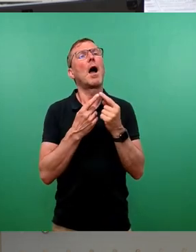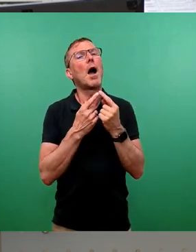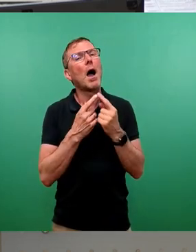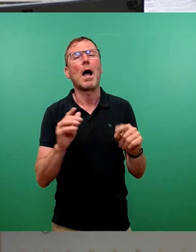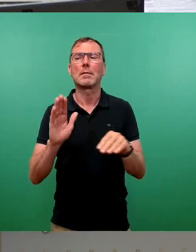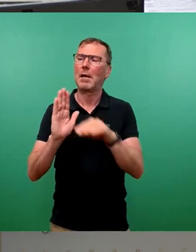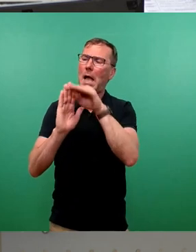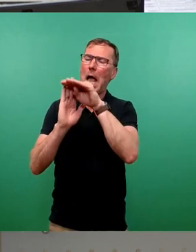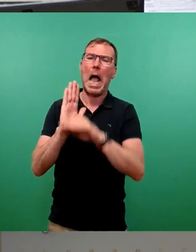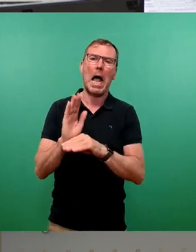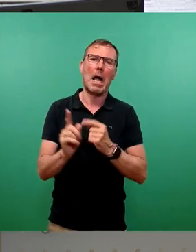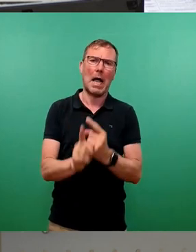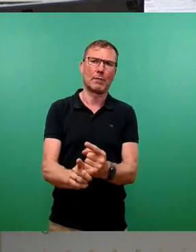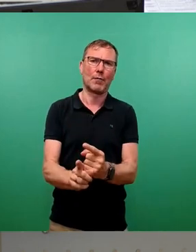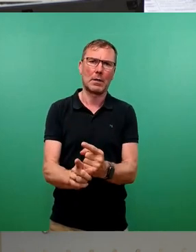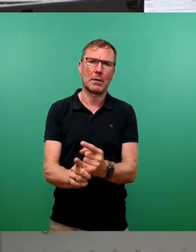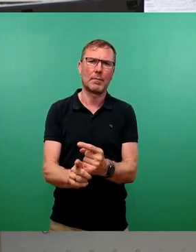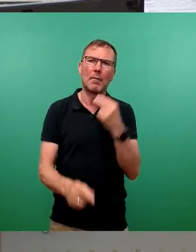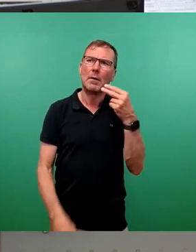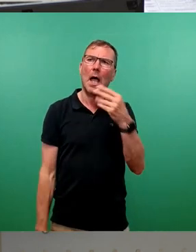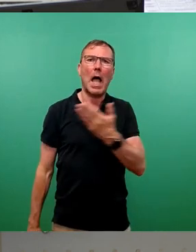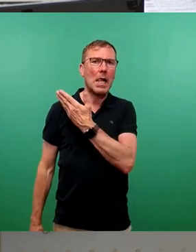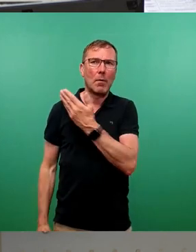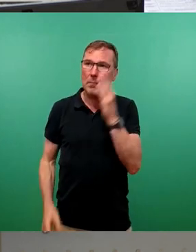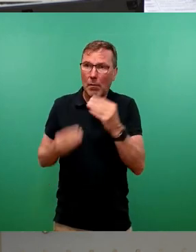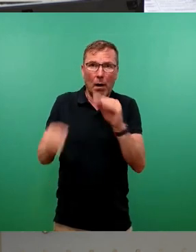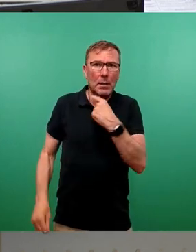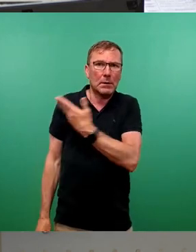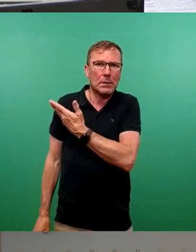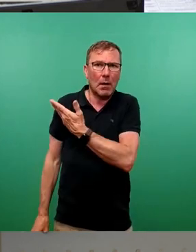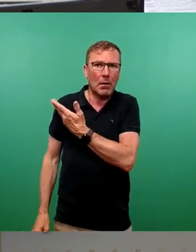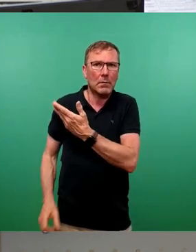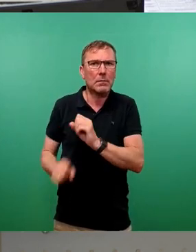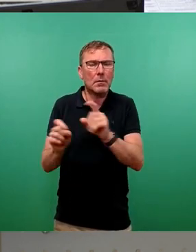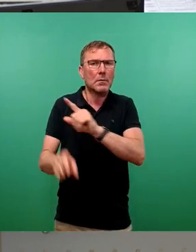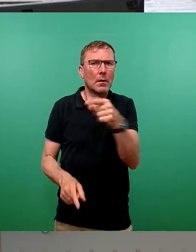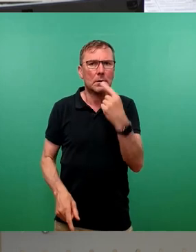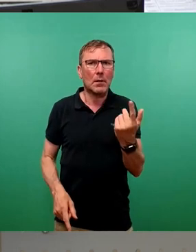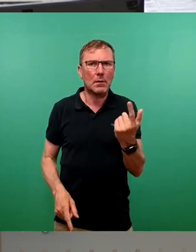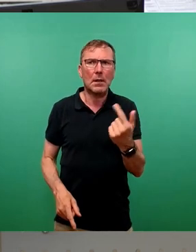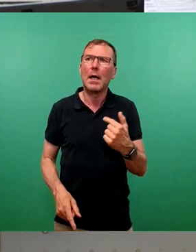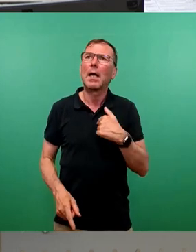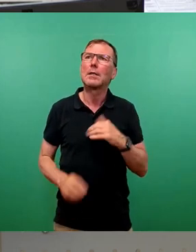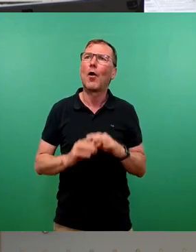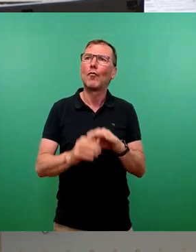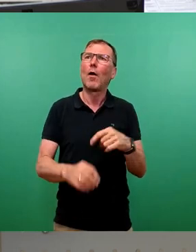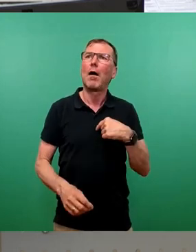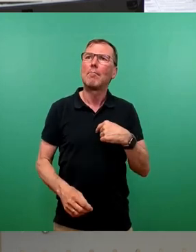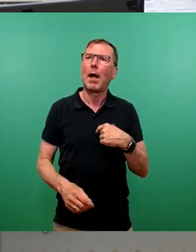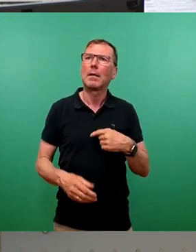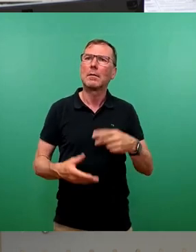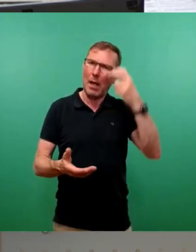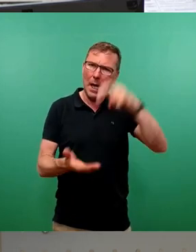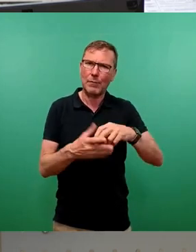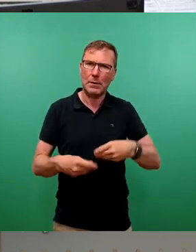gegeben. Aber wenn Herr Hilbert, wie er es jetzt eben getan hat, deutlich macht, wofür er sein Einvernehmen gibt und